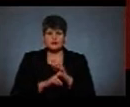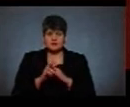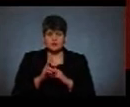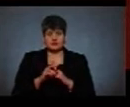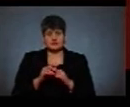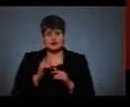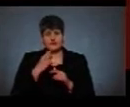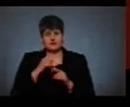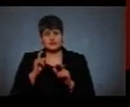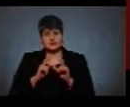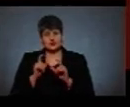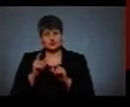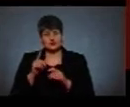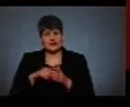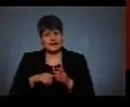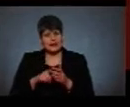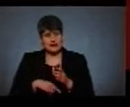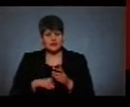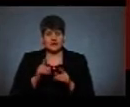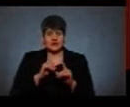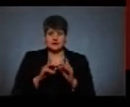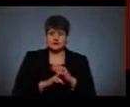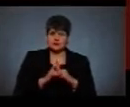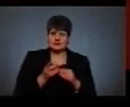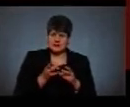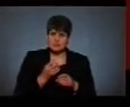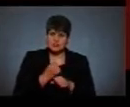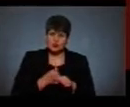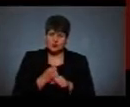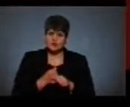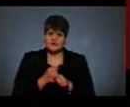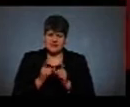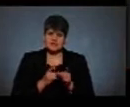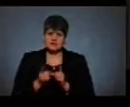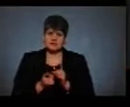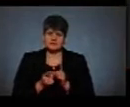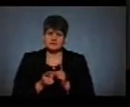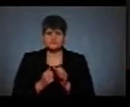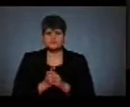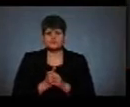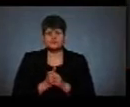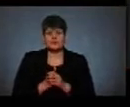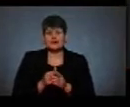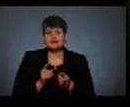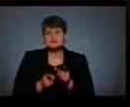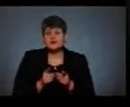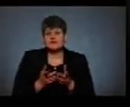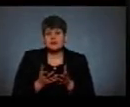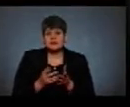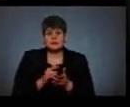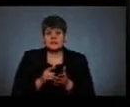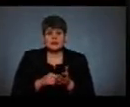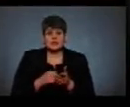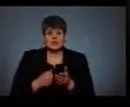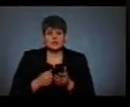релігій. На вашу думку, чи потребує цей закон доопрацювання, а також змін? Ну, насправді питання